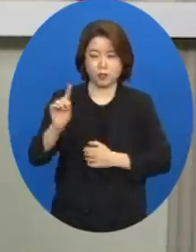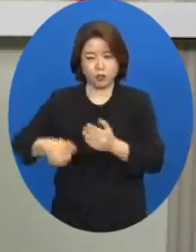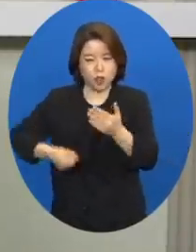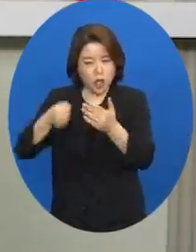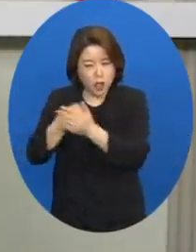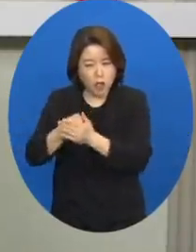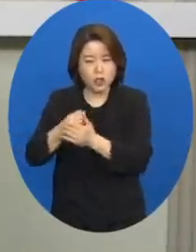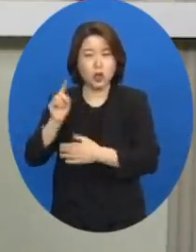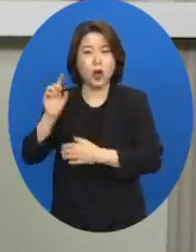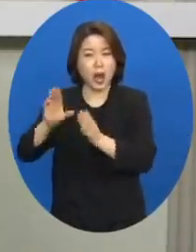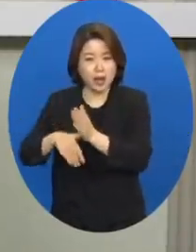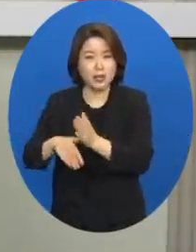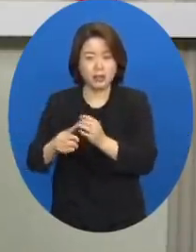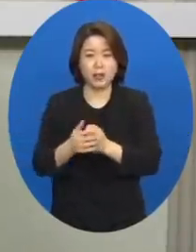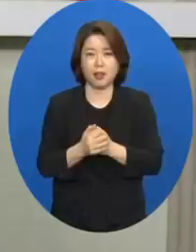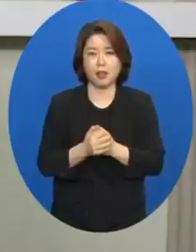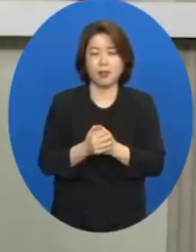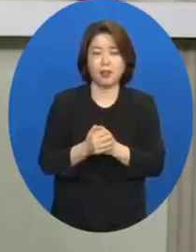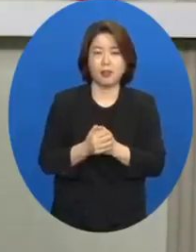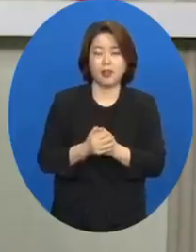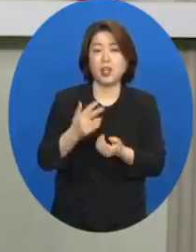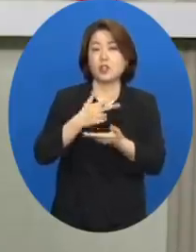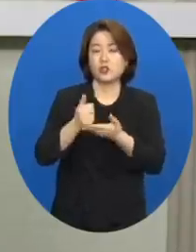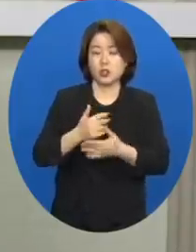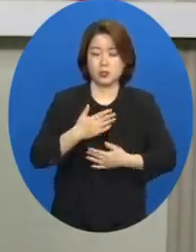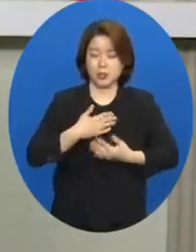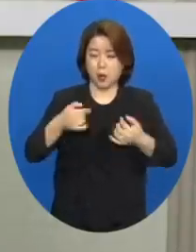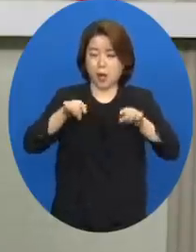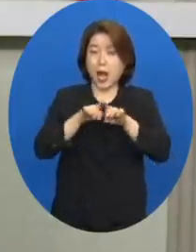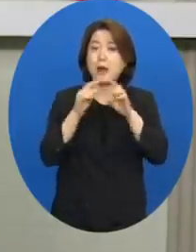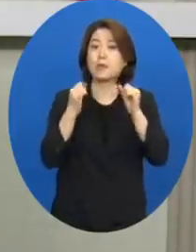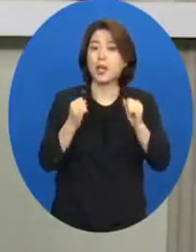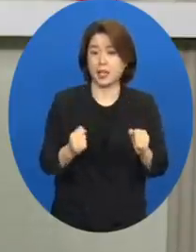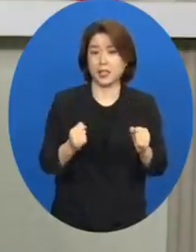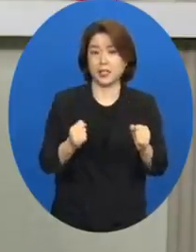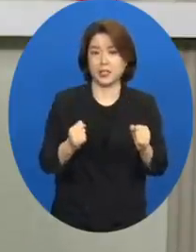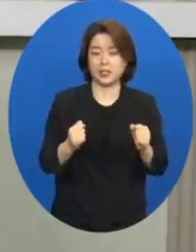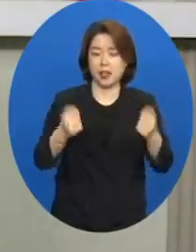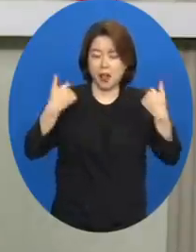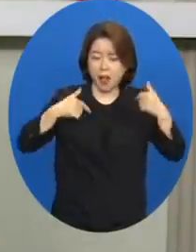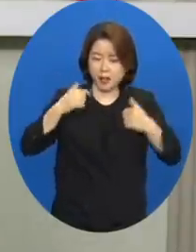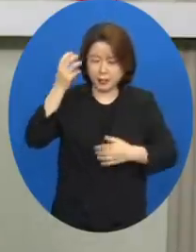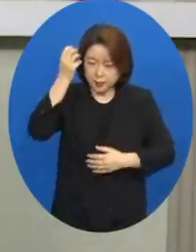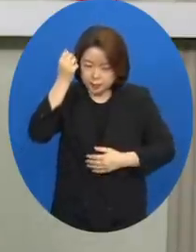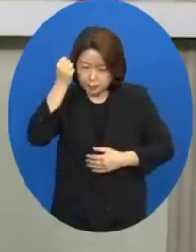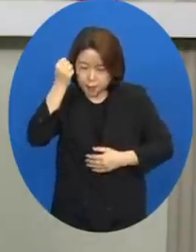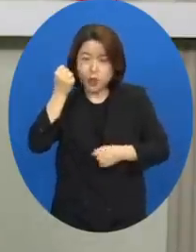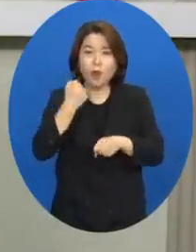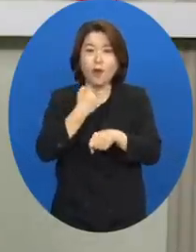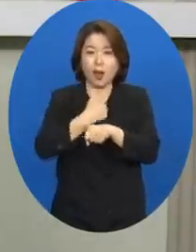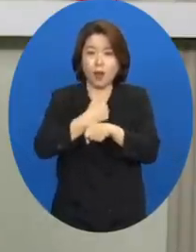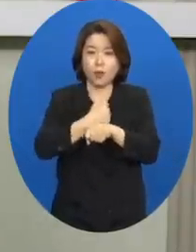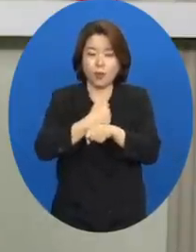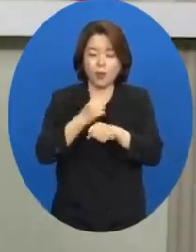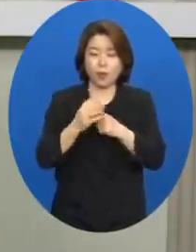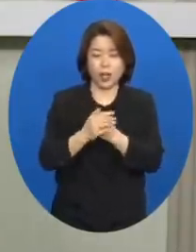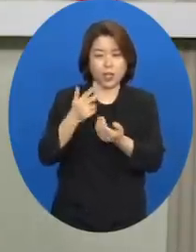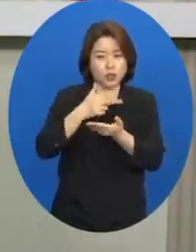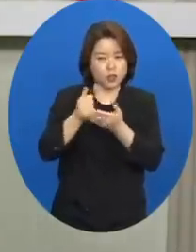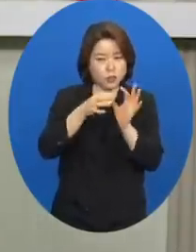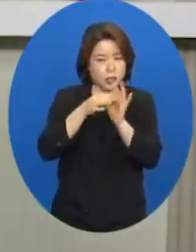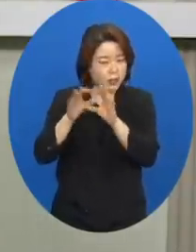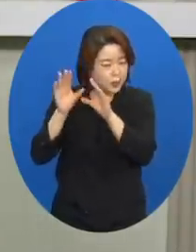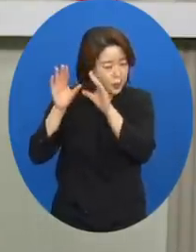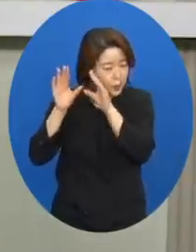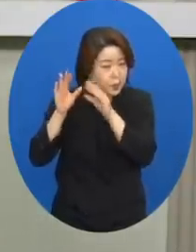내리든지 주님이 우리와 함께 계시다는 것을 항상 염두에 두고 주님께 계속 귀를